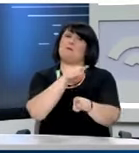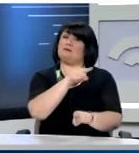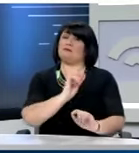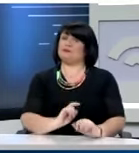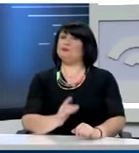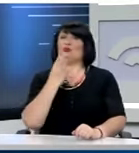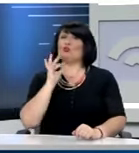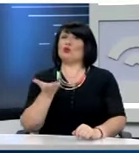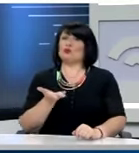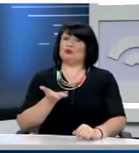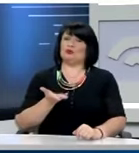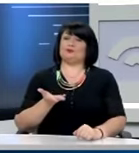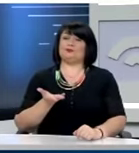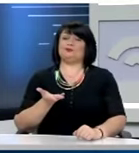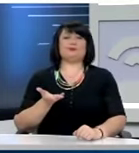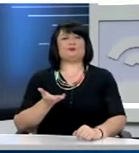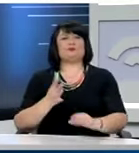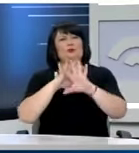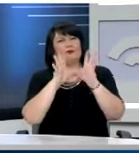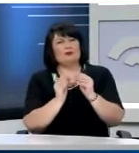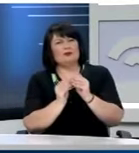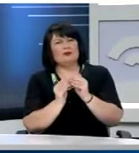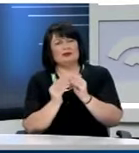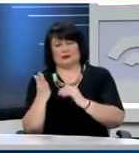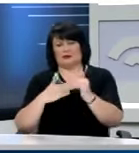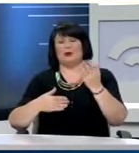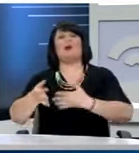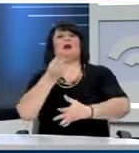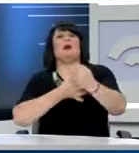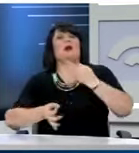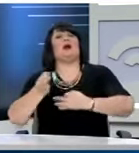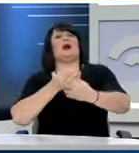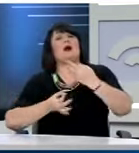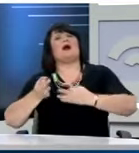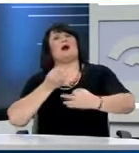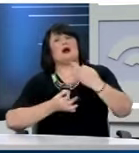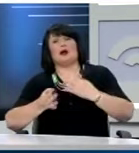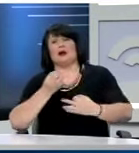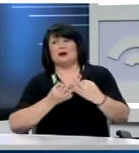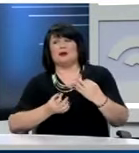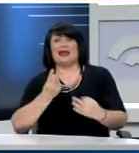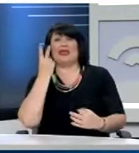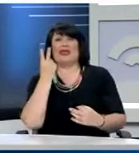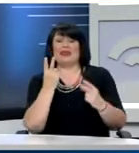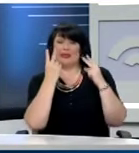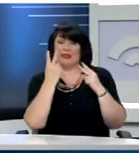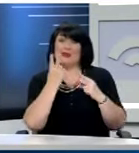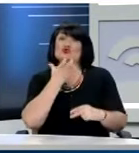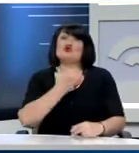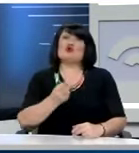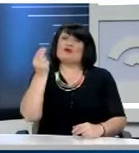Γιατί έχουν καταρρεύσει όλα όσα στήσατε ως αφήγημα τα προηγούμενα χρόνια στα δύο κομβικά ζητήματα για τη